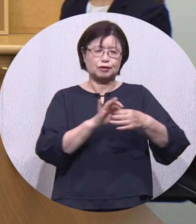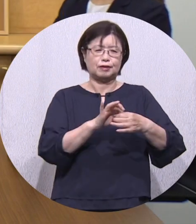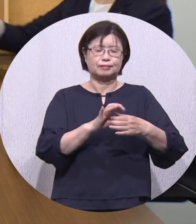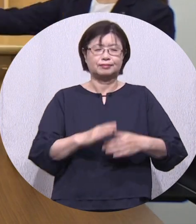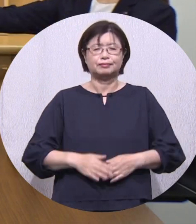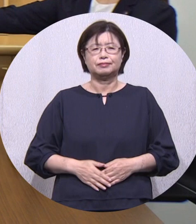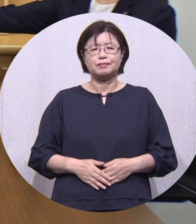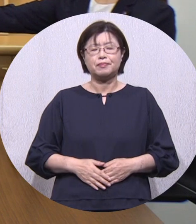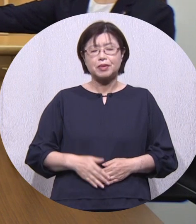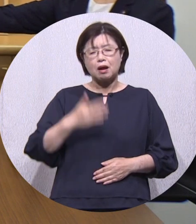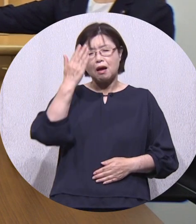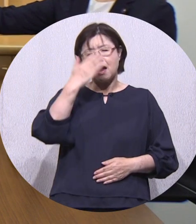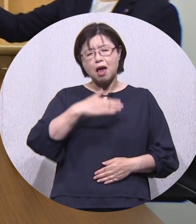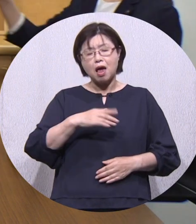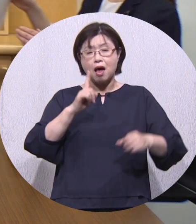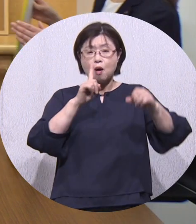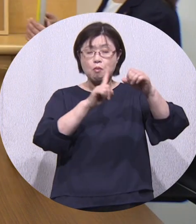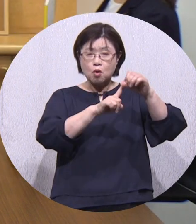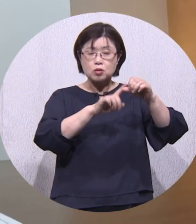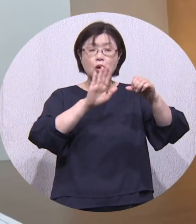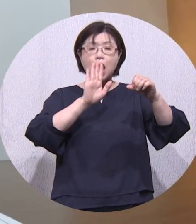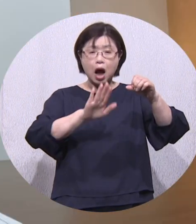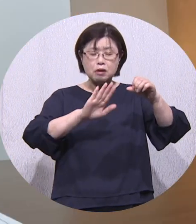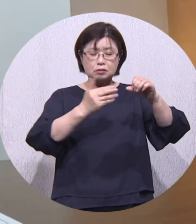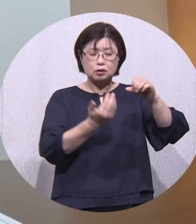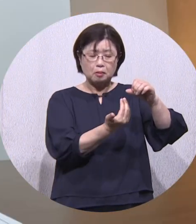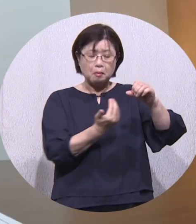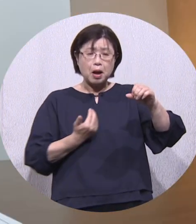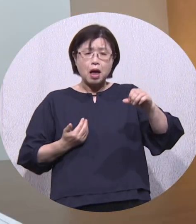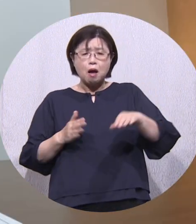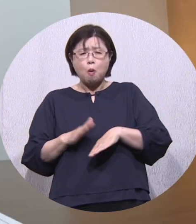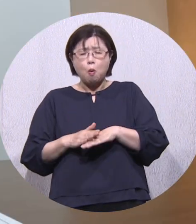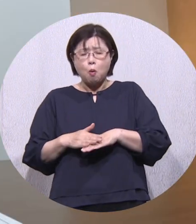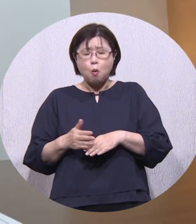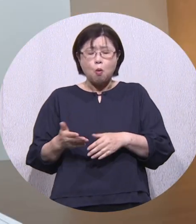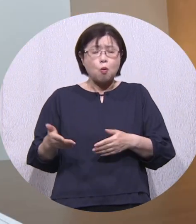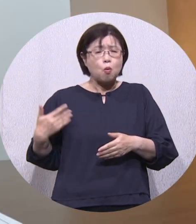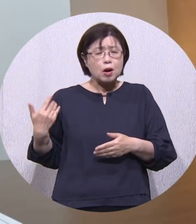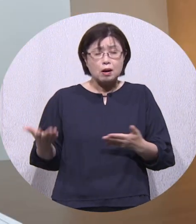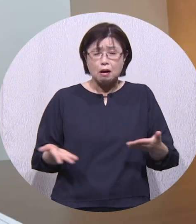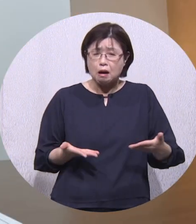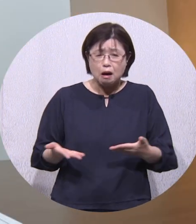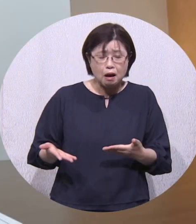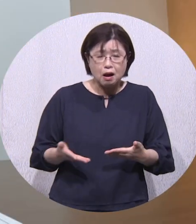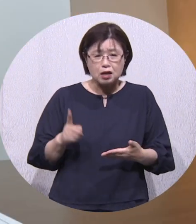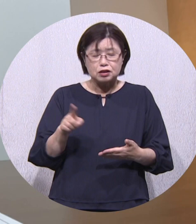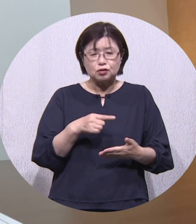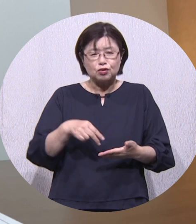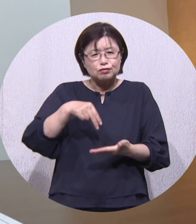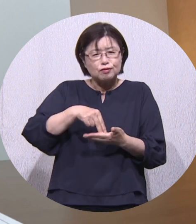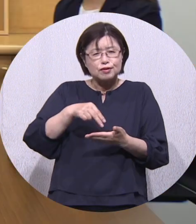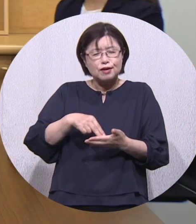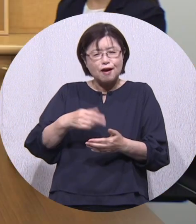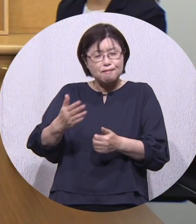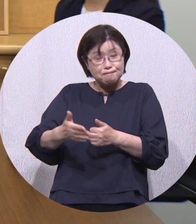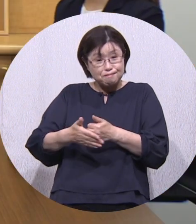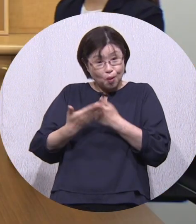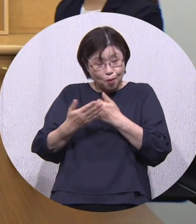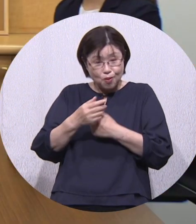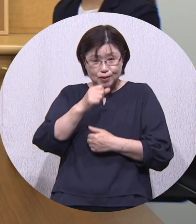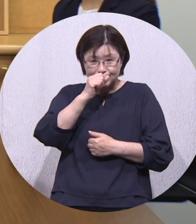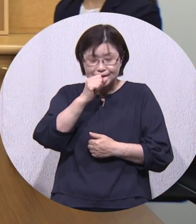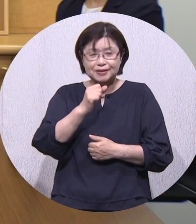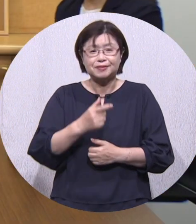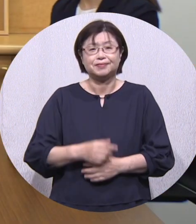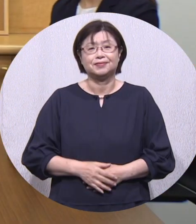目標っていうのが明確になっていても、そこに向けてどんな風に進んでいったらいいかわからないっていう方にとっても心強い存